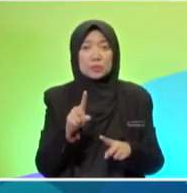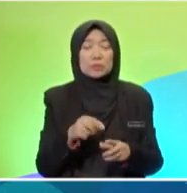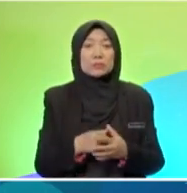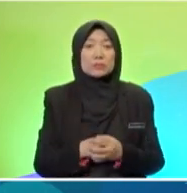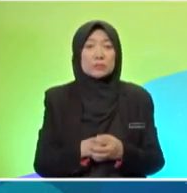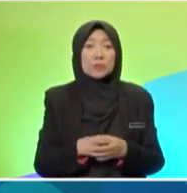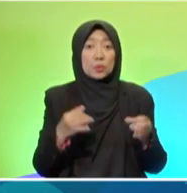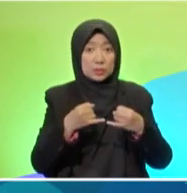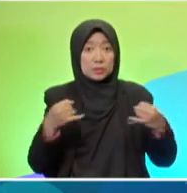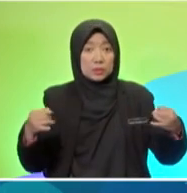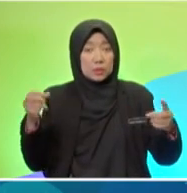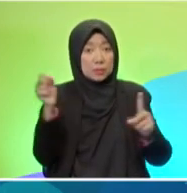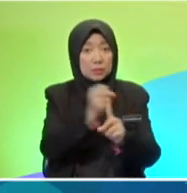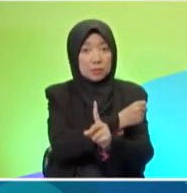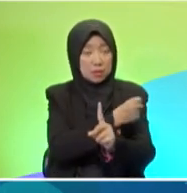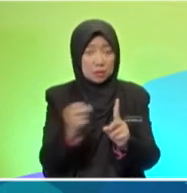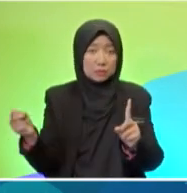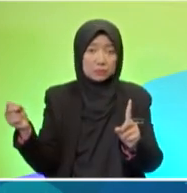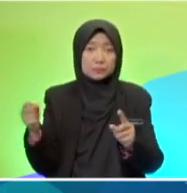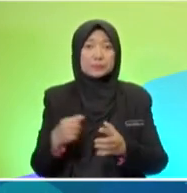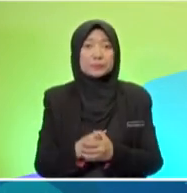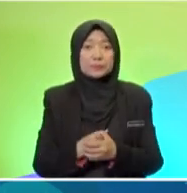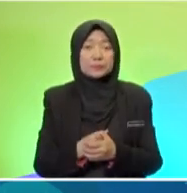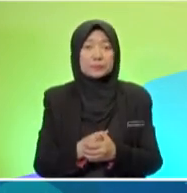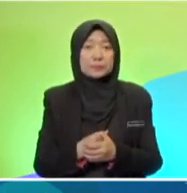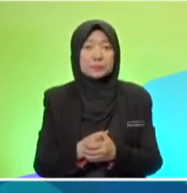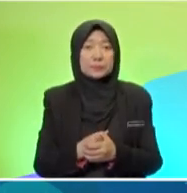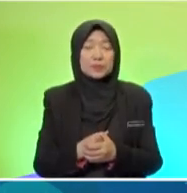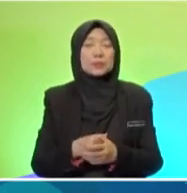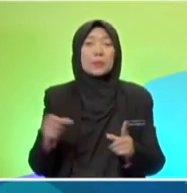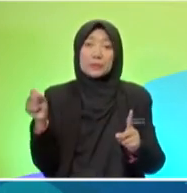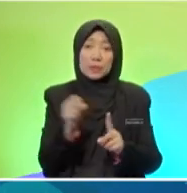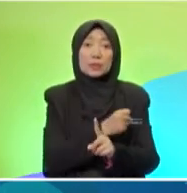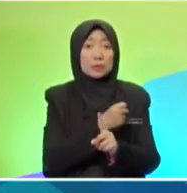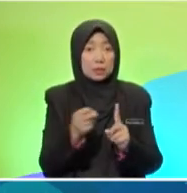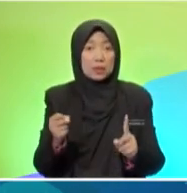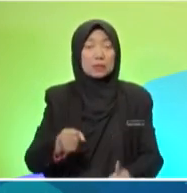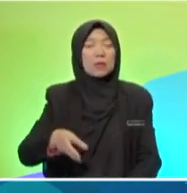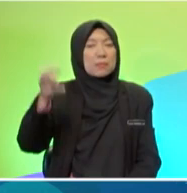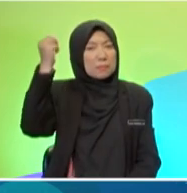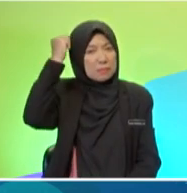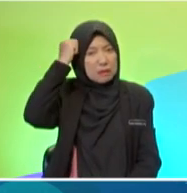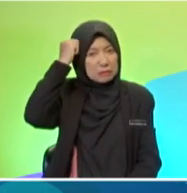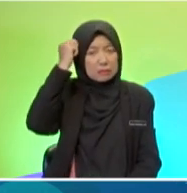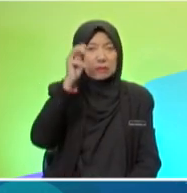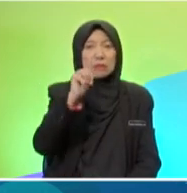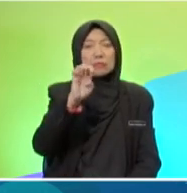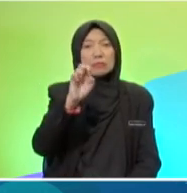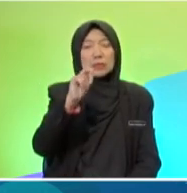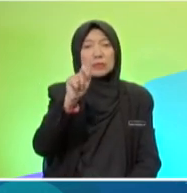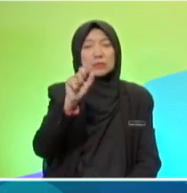yang dialami oleh secara ialah bendera anda di segi Medan desain